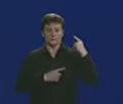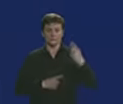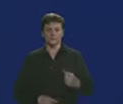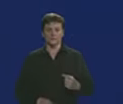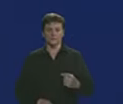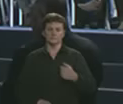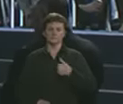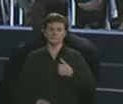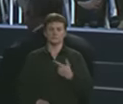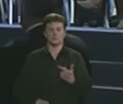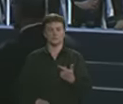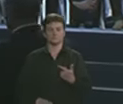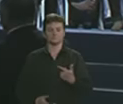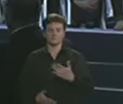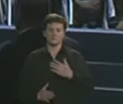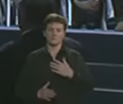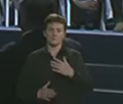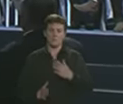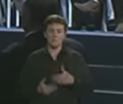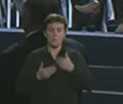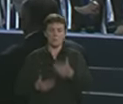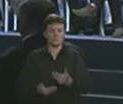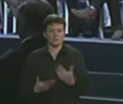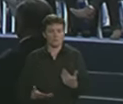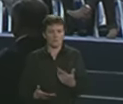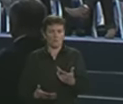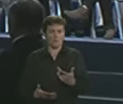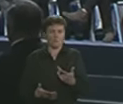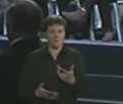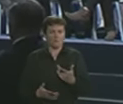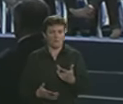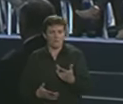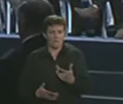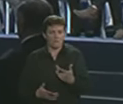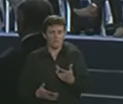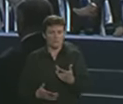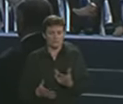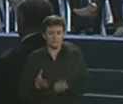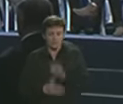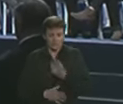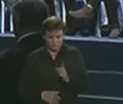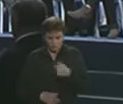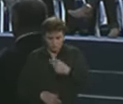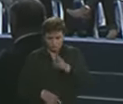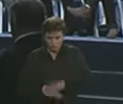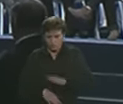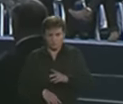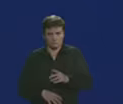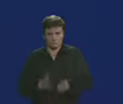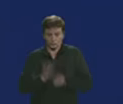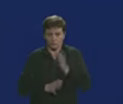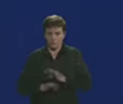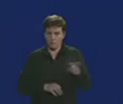j'aurais extrémisé mes propositions. Je n'ai pas fait une seule proposition nouvelle depuis lundi. C'est un